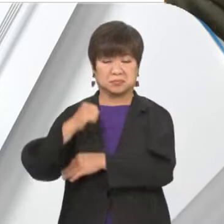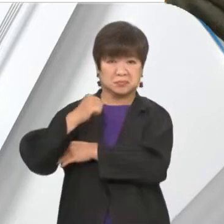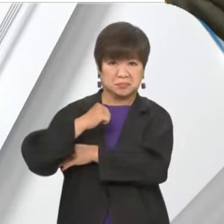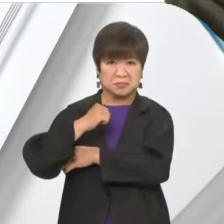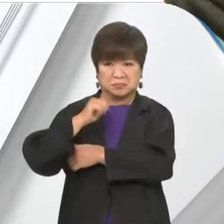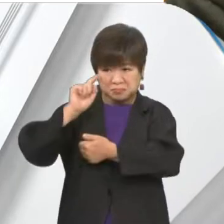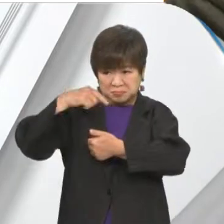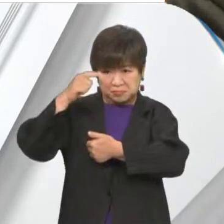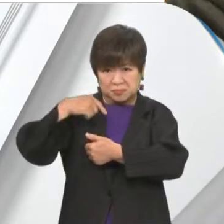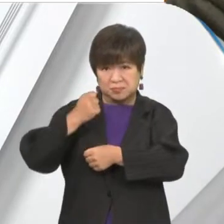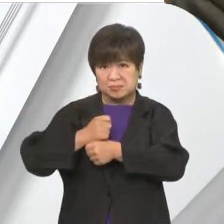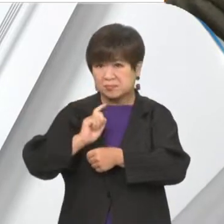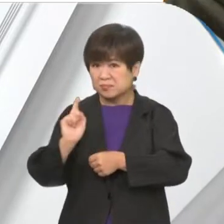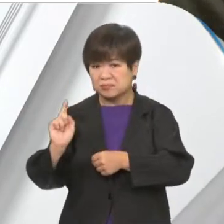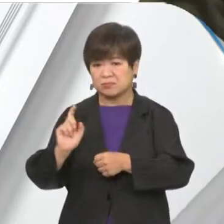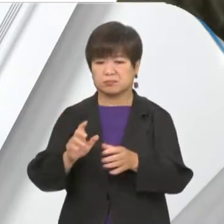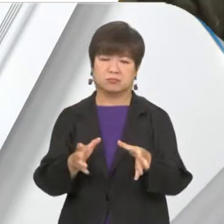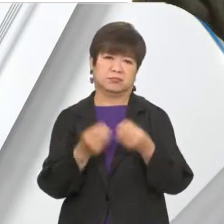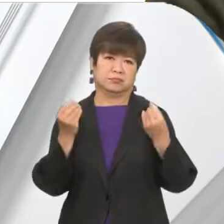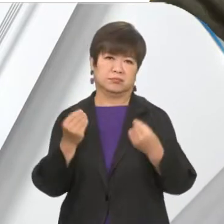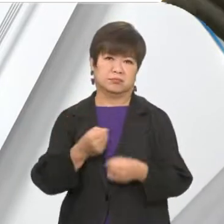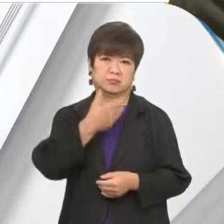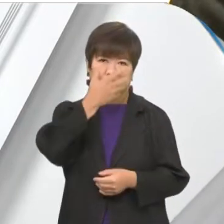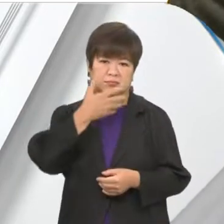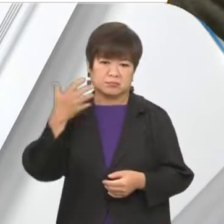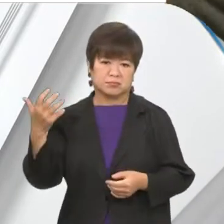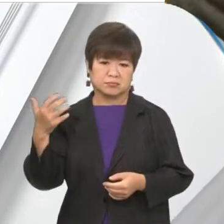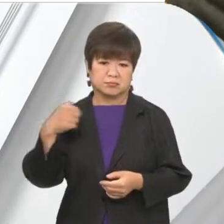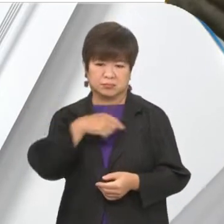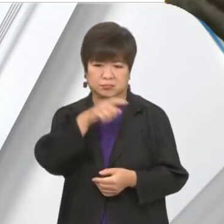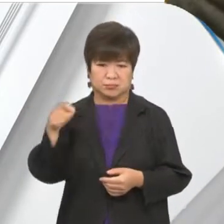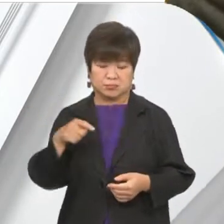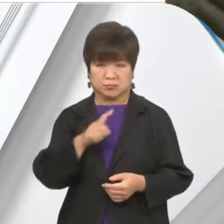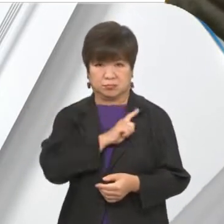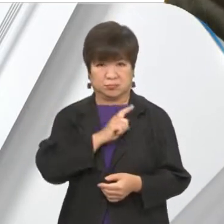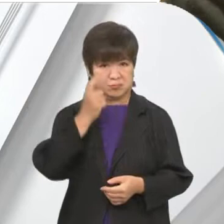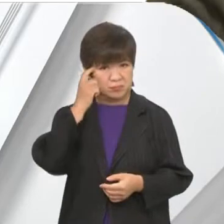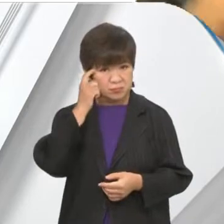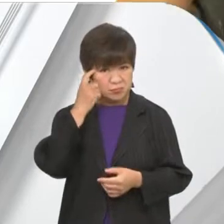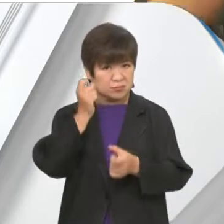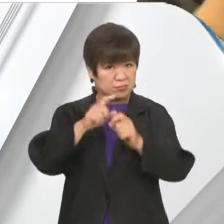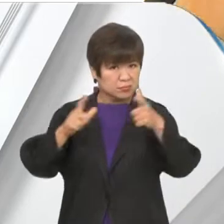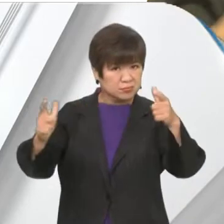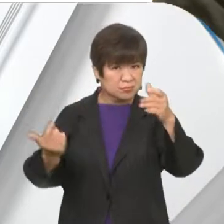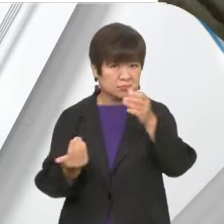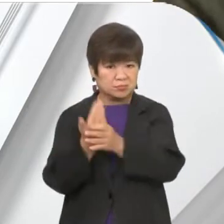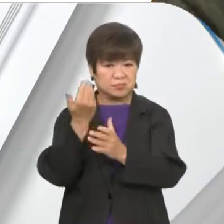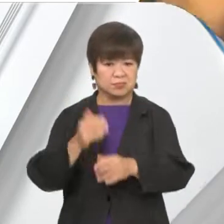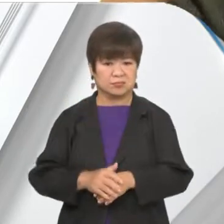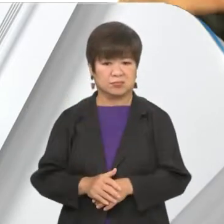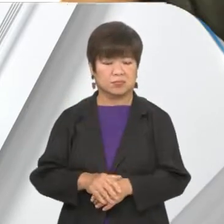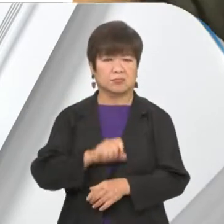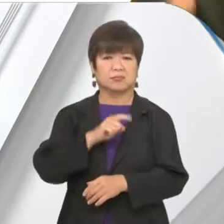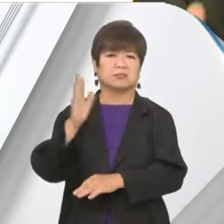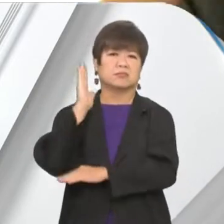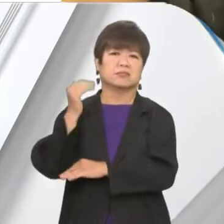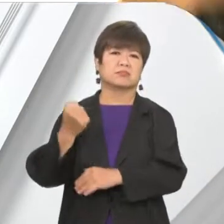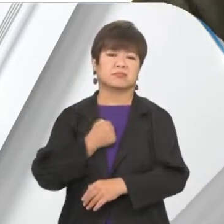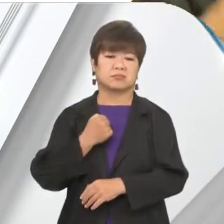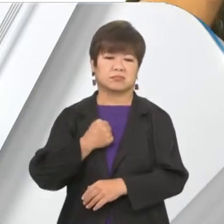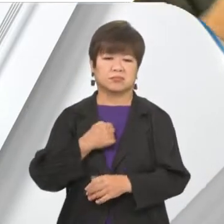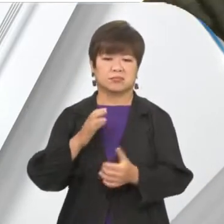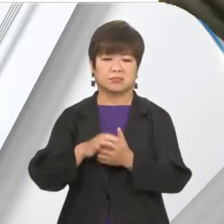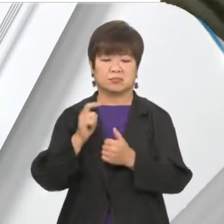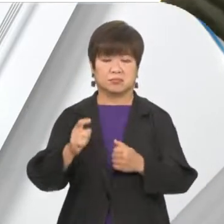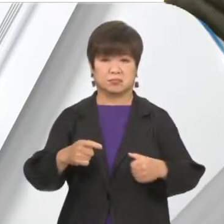哦完全做。尤其音乐的部分，按多做音乐的人，跟恁总啊有自家的想法，跟恁比政府行啊低，了么世界的